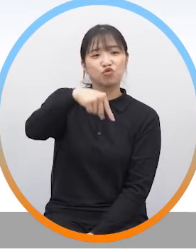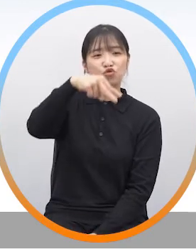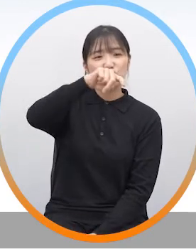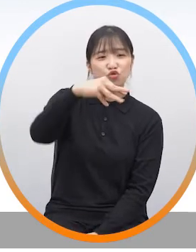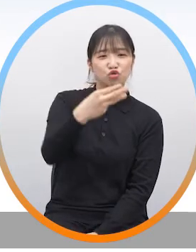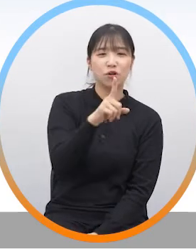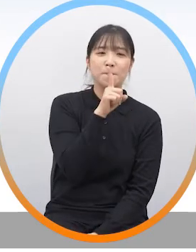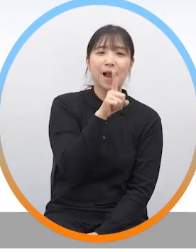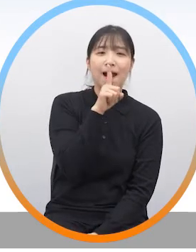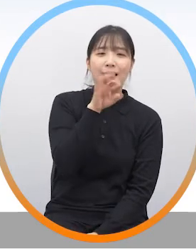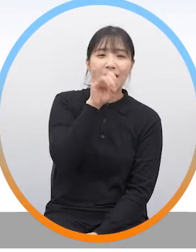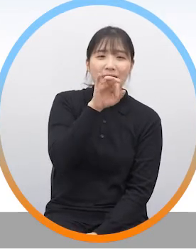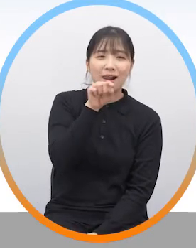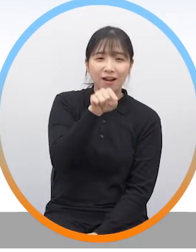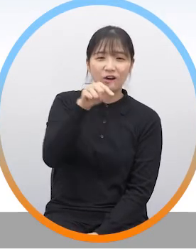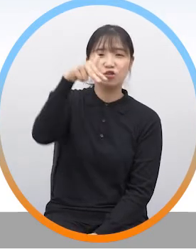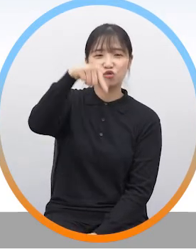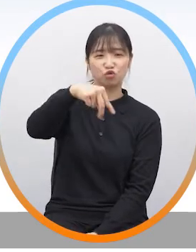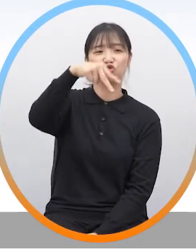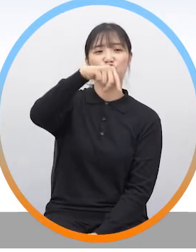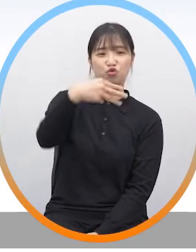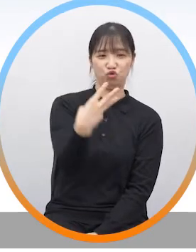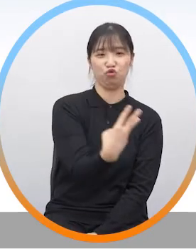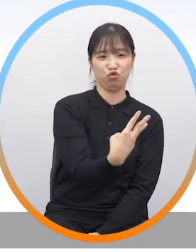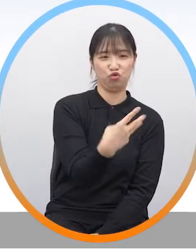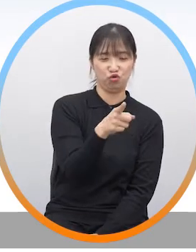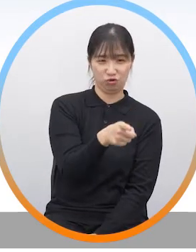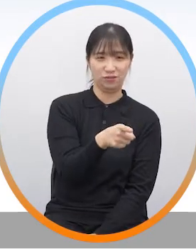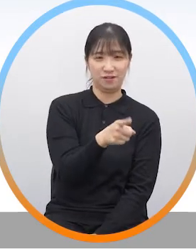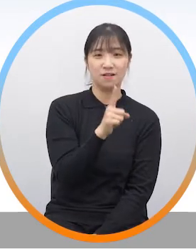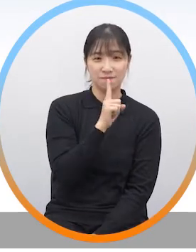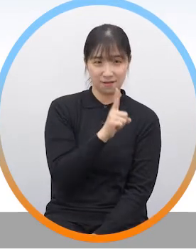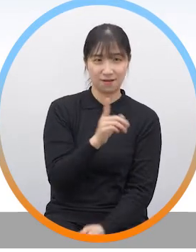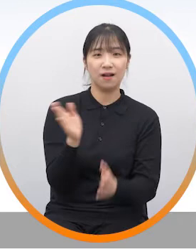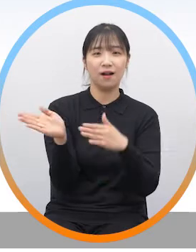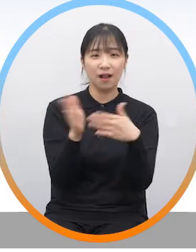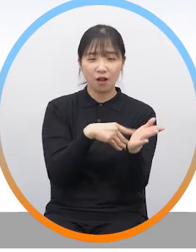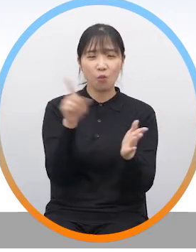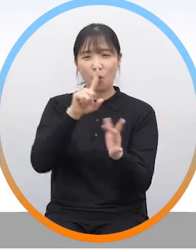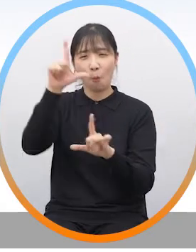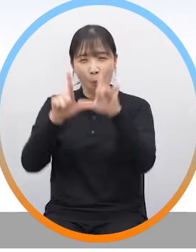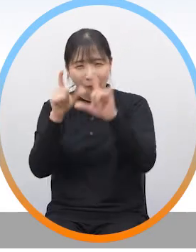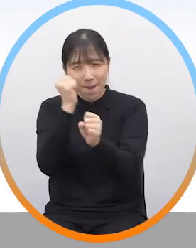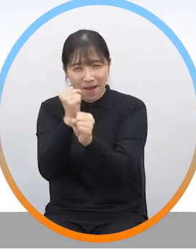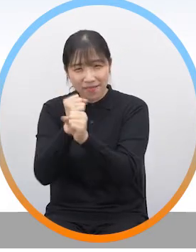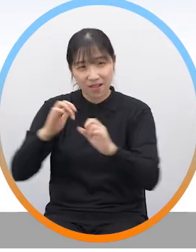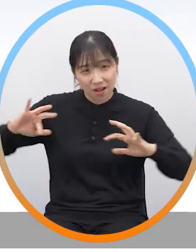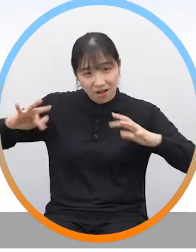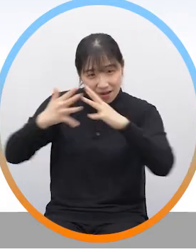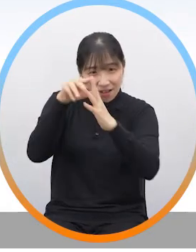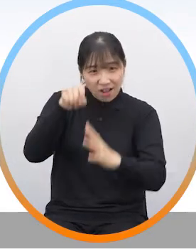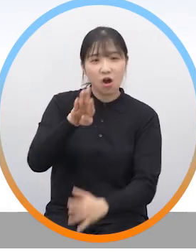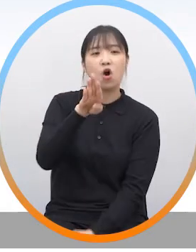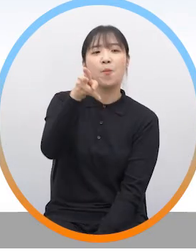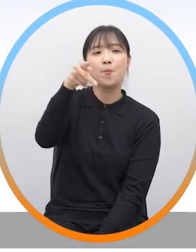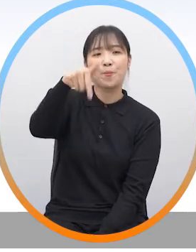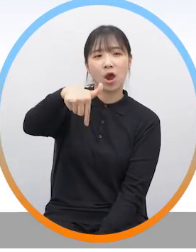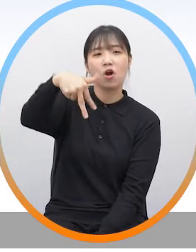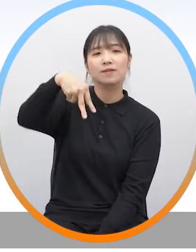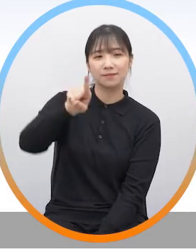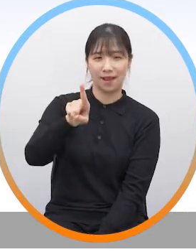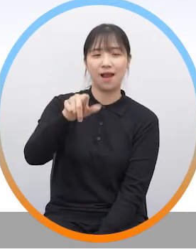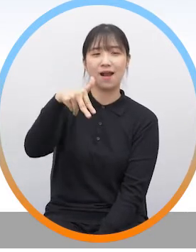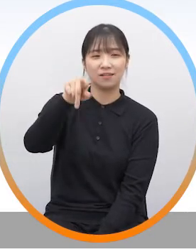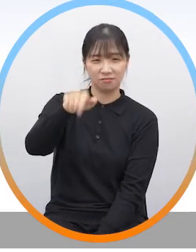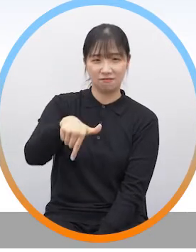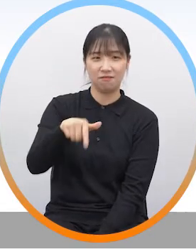주술적으로 말로 하는 것은 주술입니다. 잘때라 하는 것은 주술적이라고 하고요. 어떤 형태를 만들어서 하는 것은 벽사적이라고